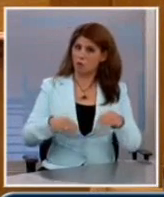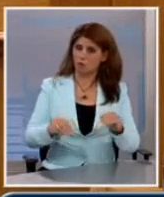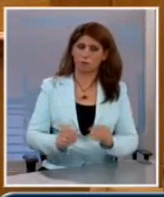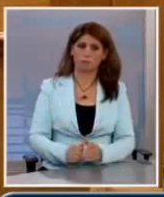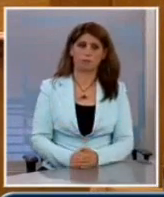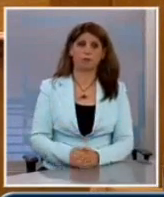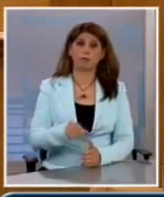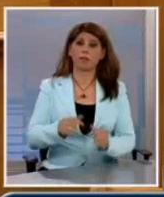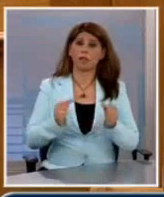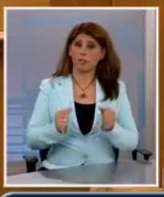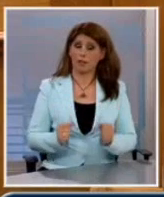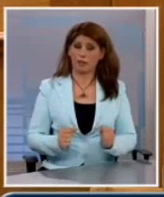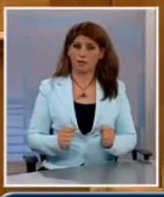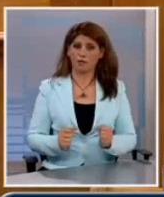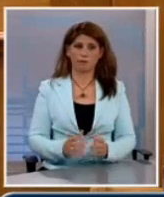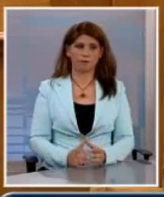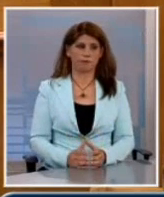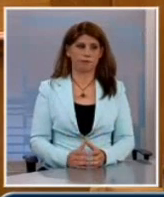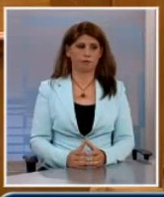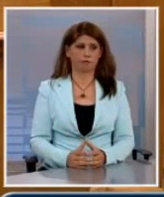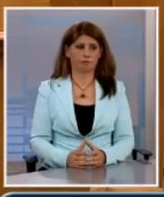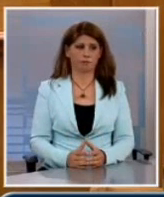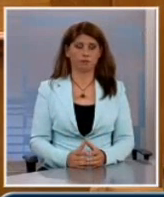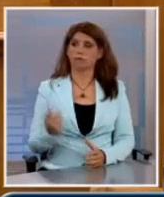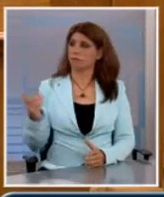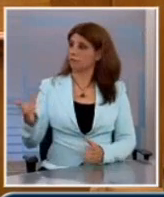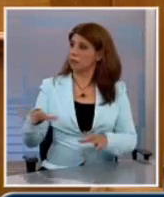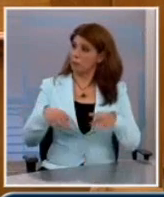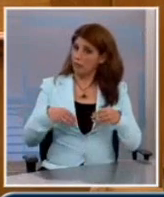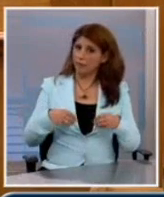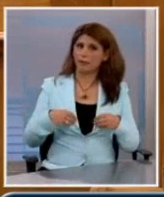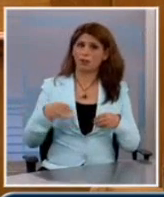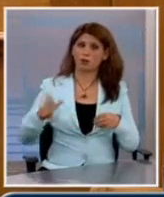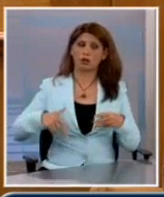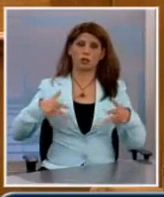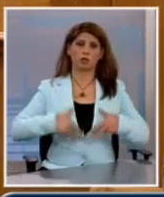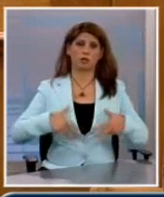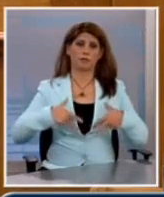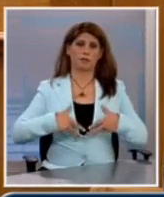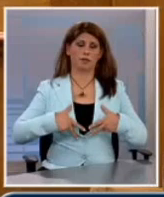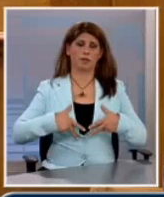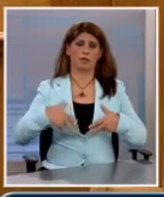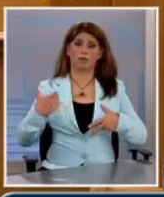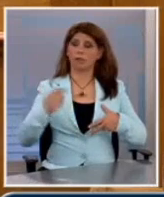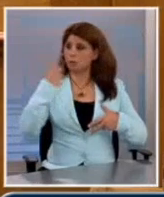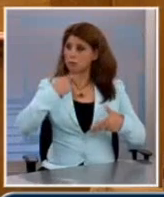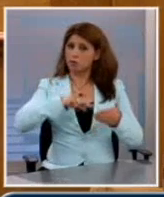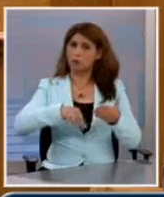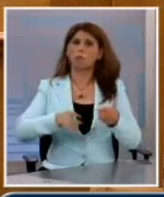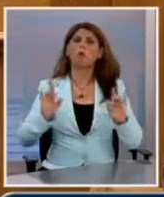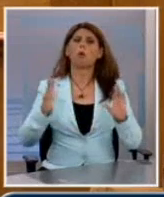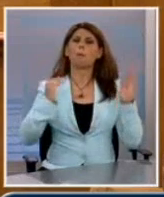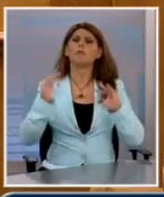Και μια θέση που είχατε αποδεχθεί στο τέλος της κυβέρνησής σας και είχατε προσυπογράψει χωρίς